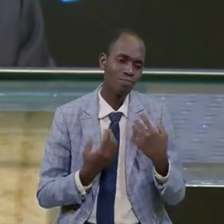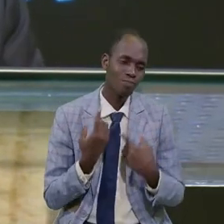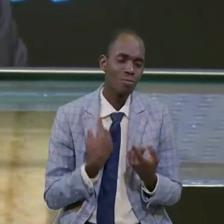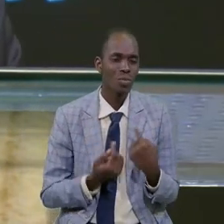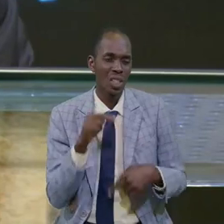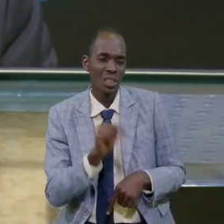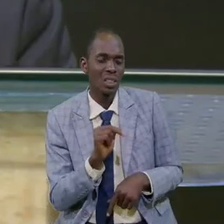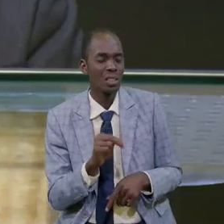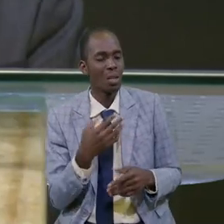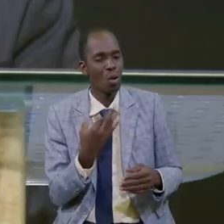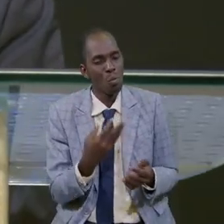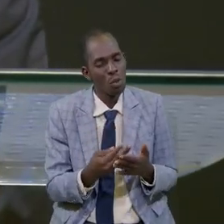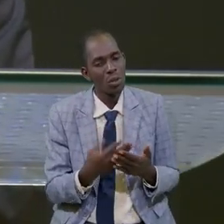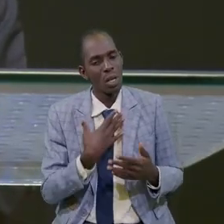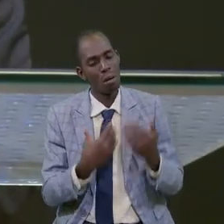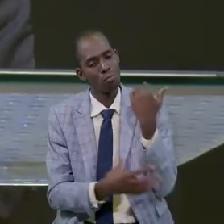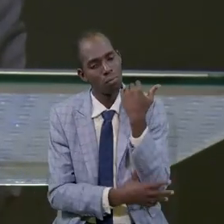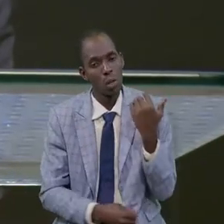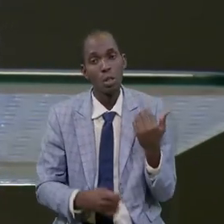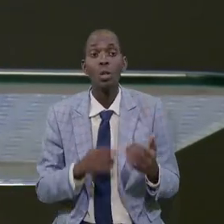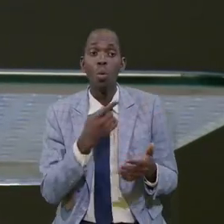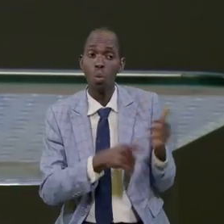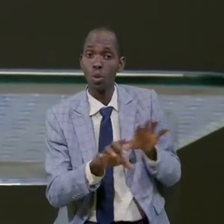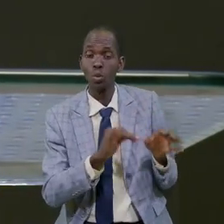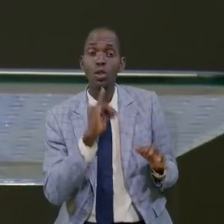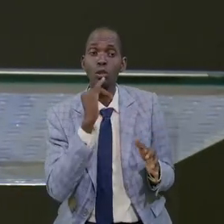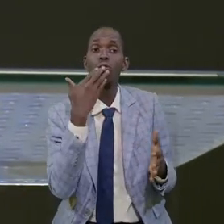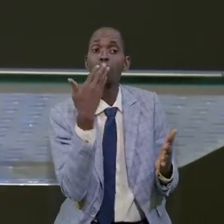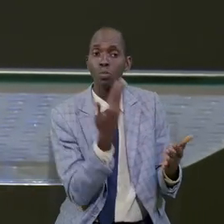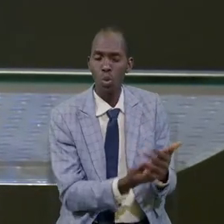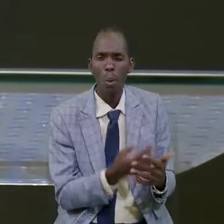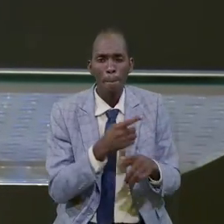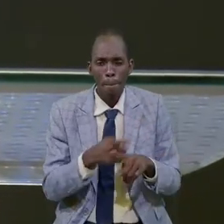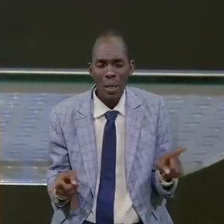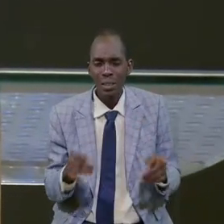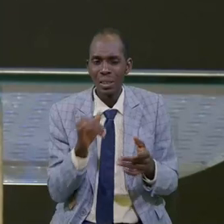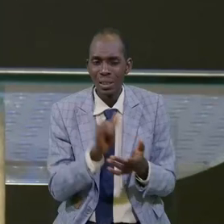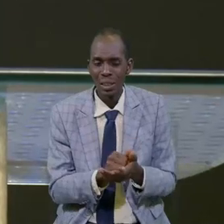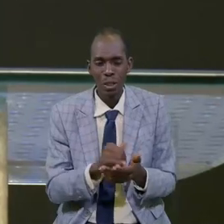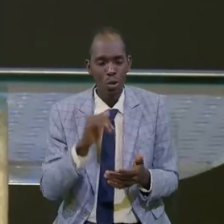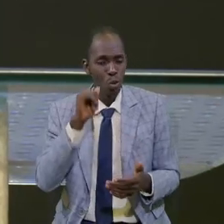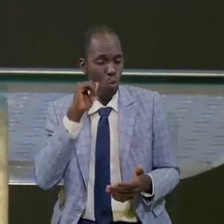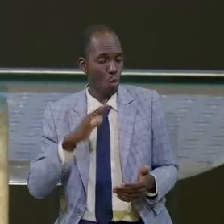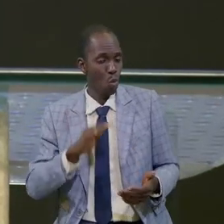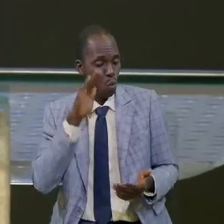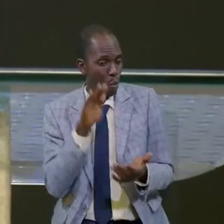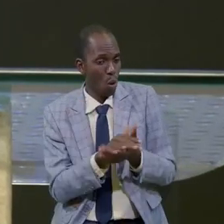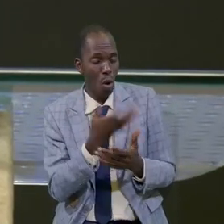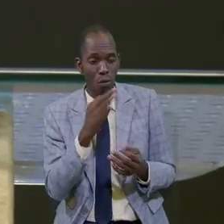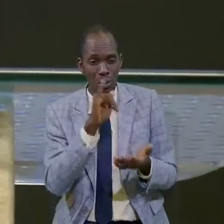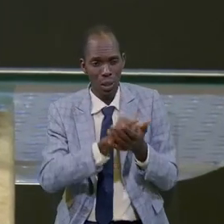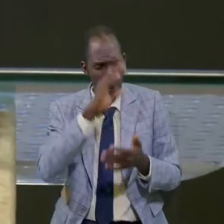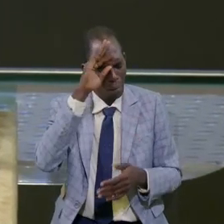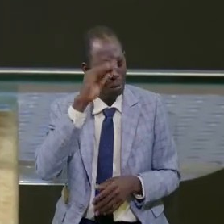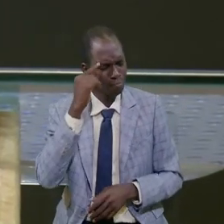bon, mais votre bon peut être calomnieux parce que le mari de la femme là pourrait penser, mais